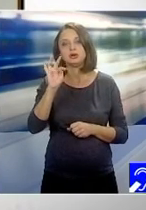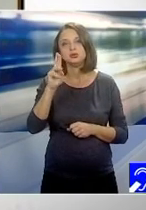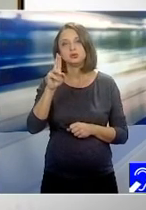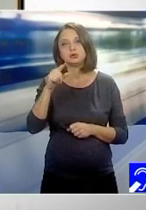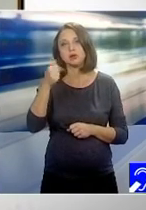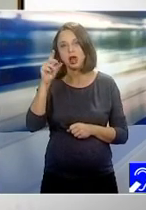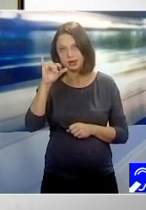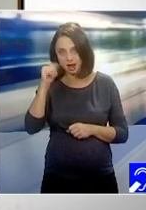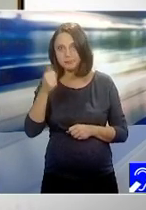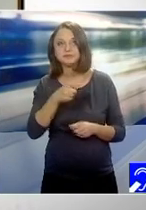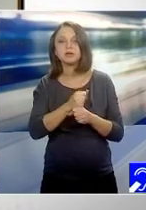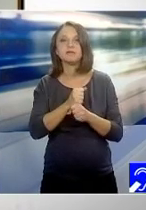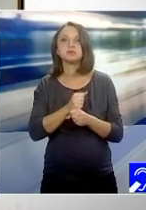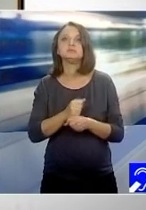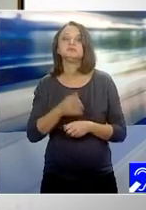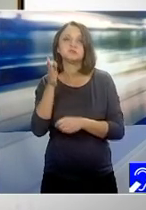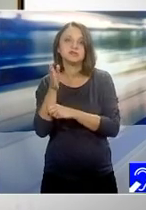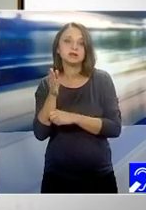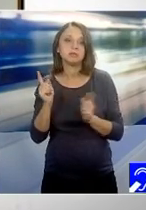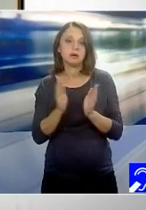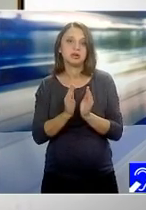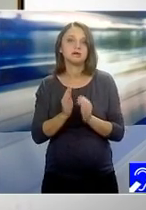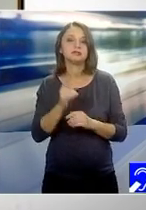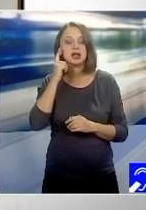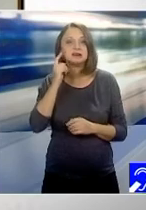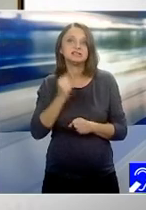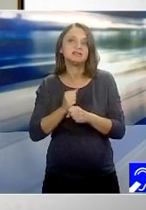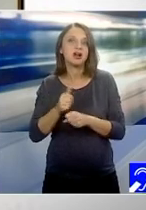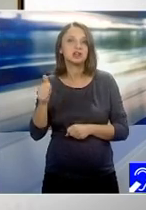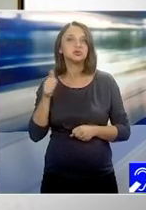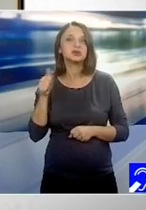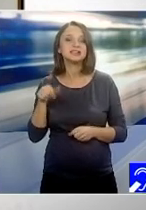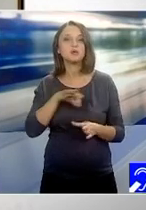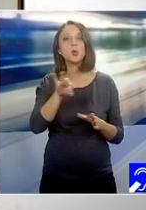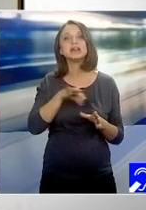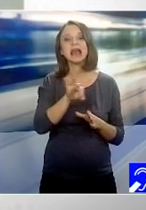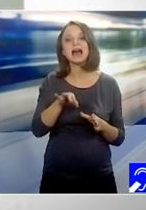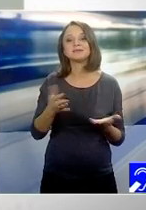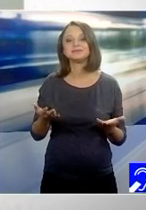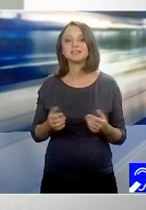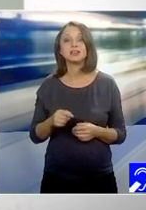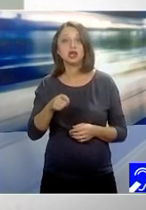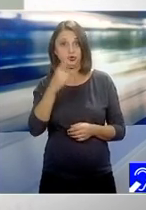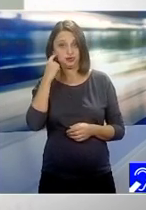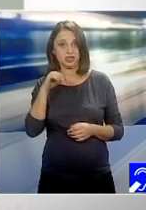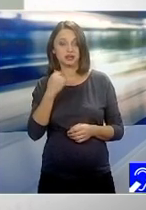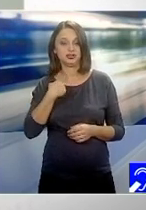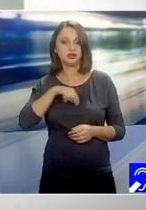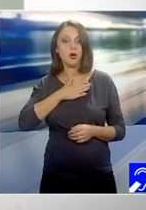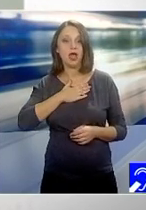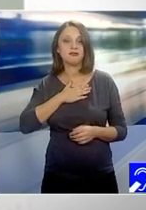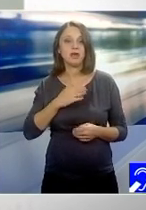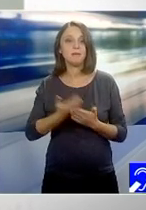turismului, nu s-au gândit foarte mult să facă turism culinar. Și uite așa... Dar știi că și noi avem astfel de povești de